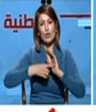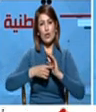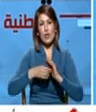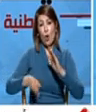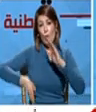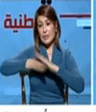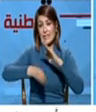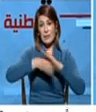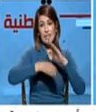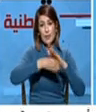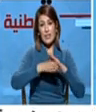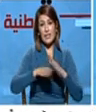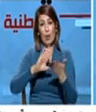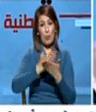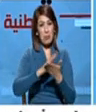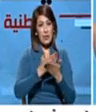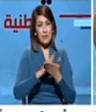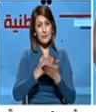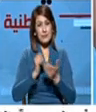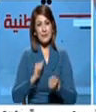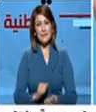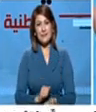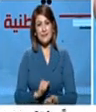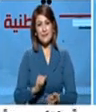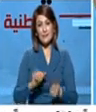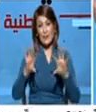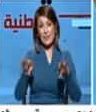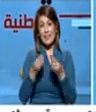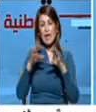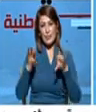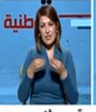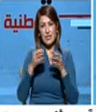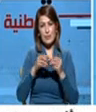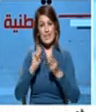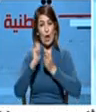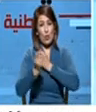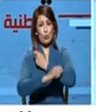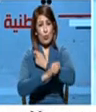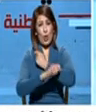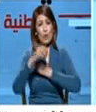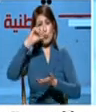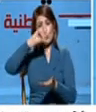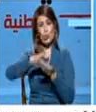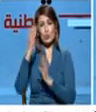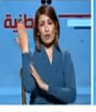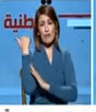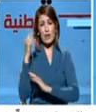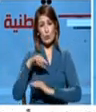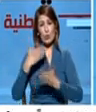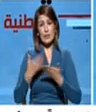اه في الاسبوع هذا الطلب اه ابتداء من في وسط الاسبوع اللي فات والاسبوع هذا